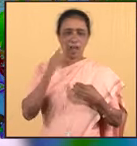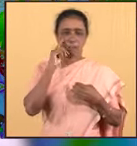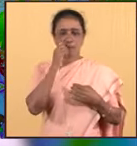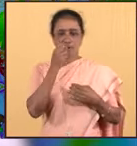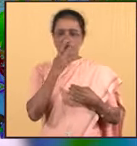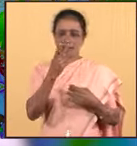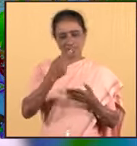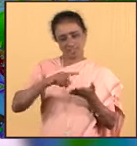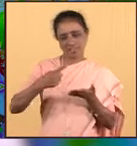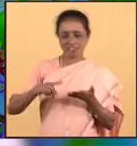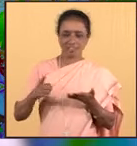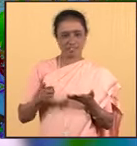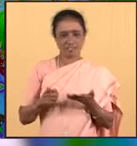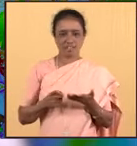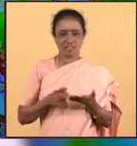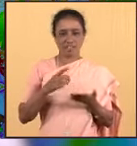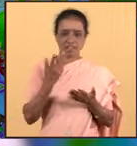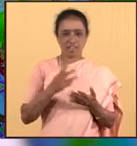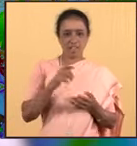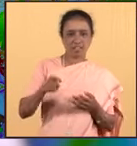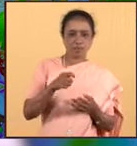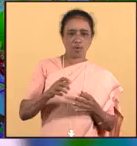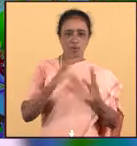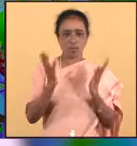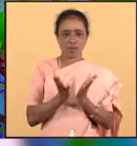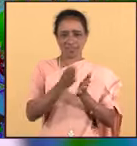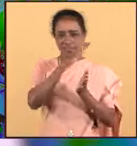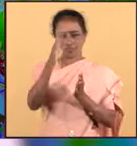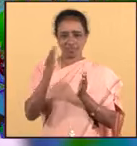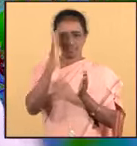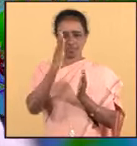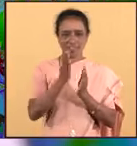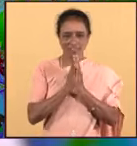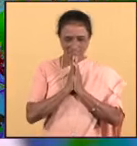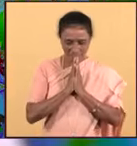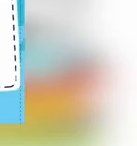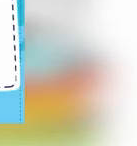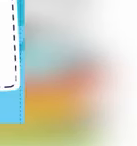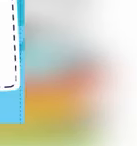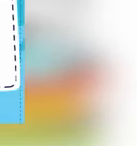அம்மாட்ட யார்ட்டையாவது காட்டி கரெக்ஷன் பண்ணிடுறீங்களா? ஓகே, தேங்க்யூ, நன்றி.